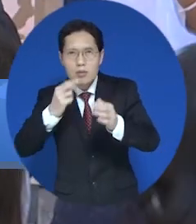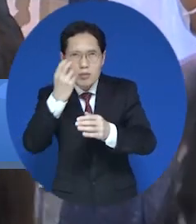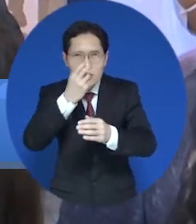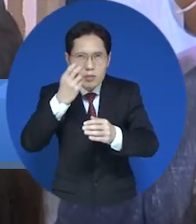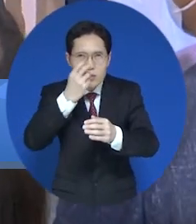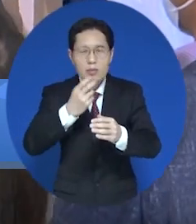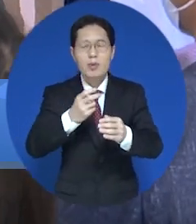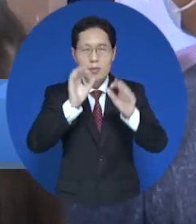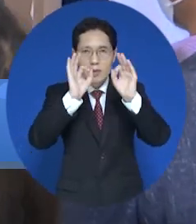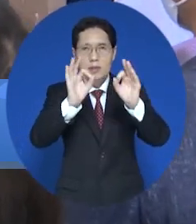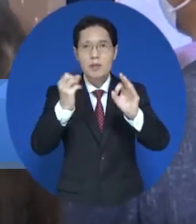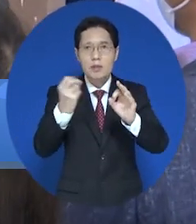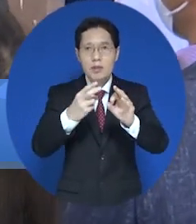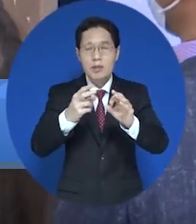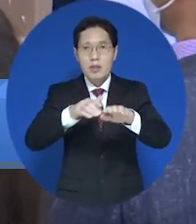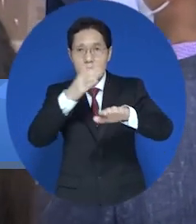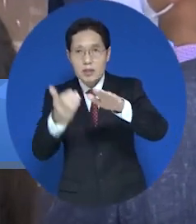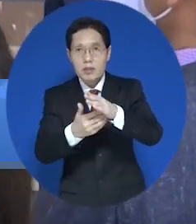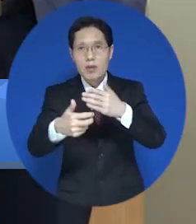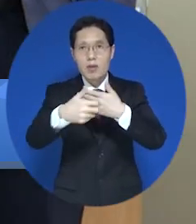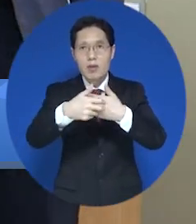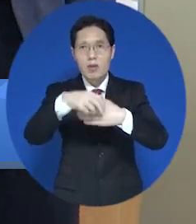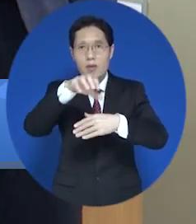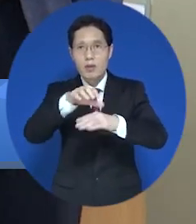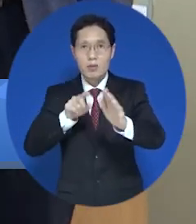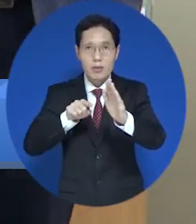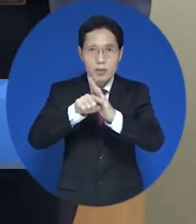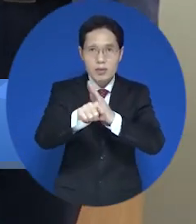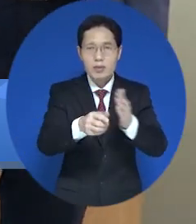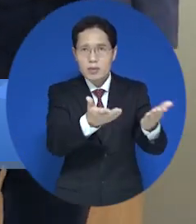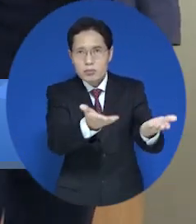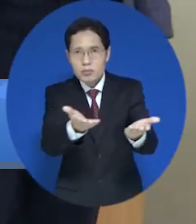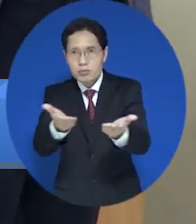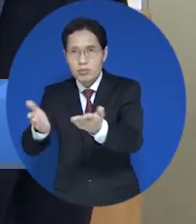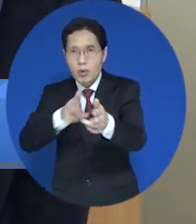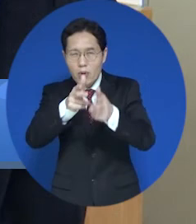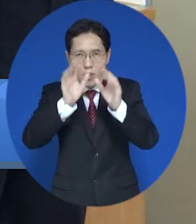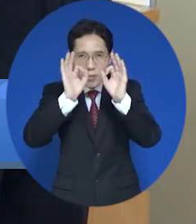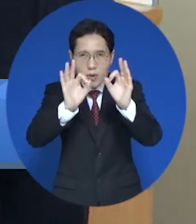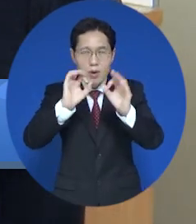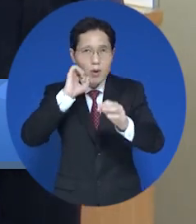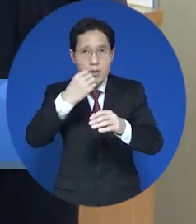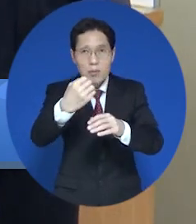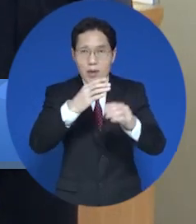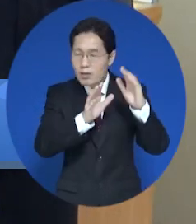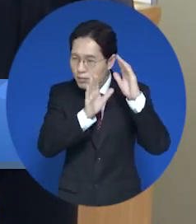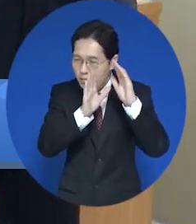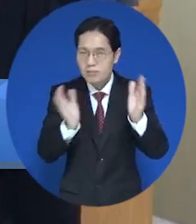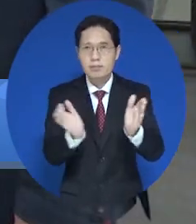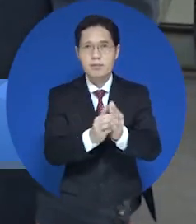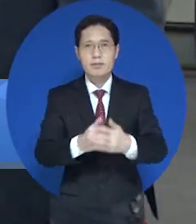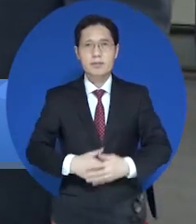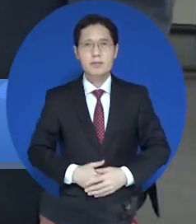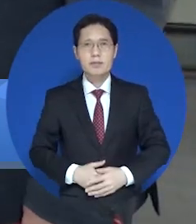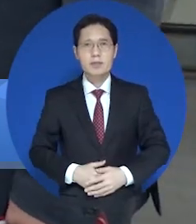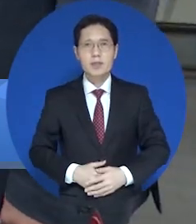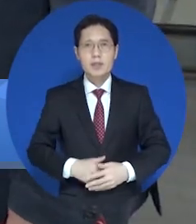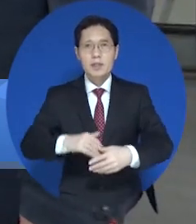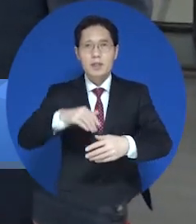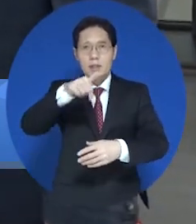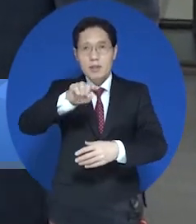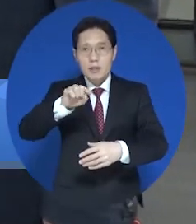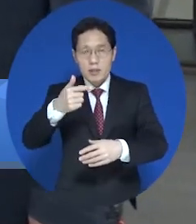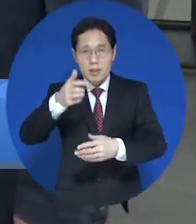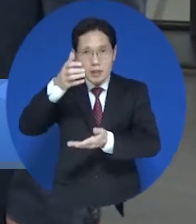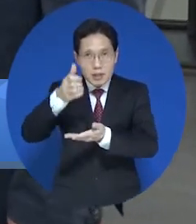대구경북 첨단의료산업진흥재단을 방문해 생산시설을 둘러보고 애로사항을 청취했습니다. 이날